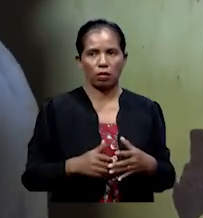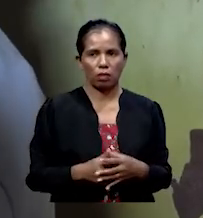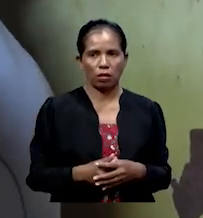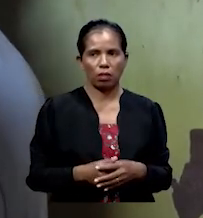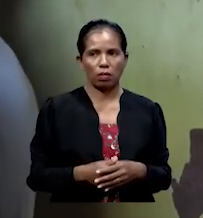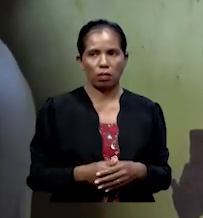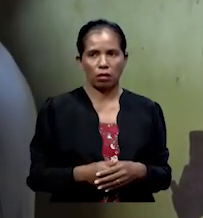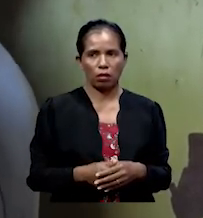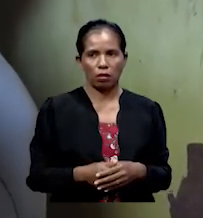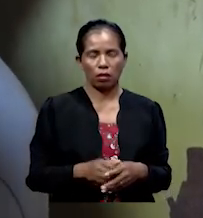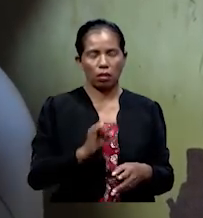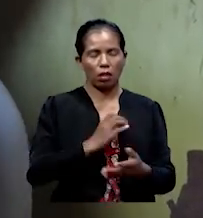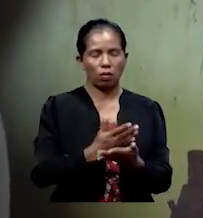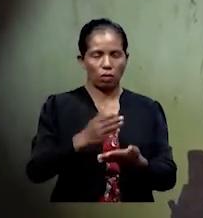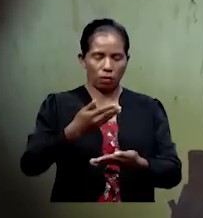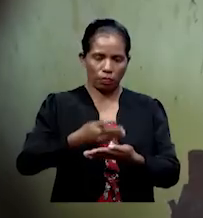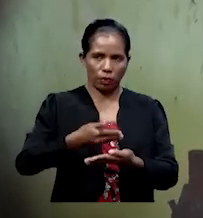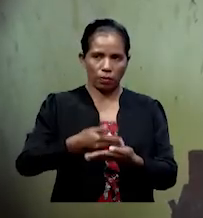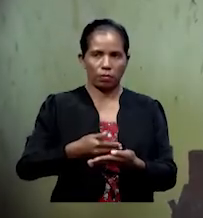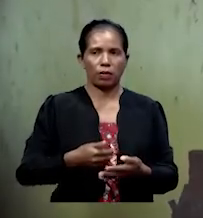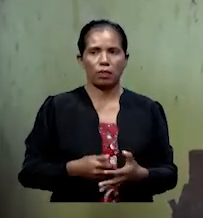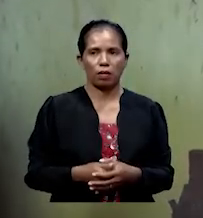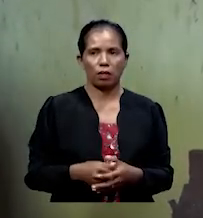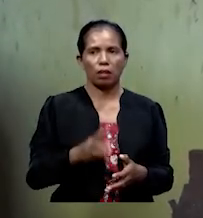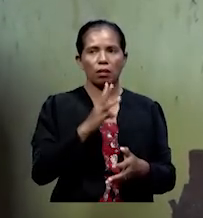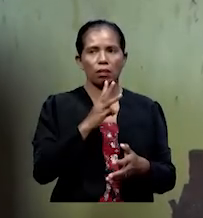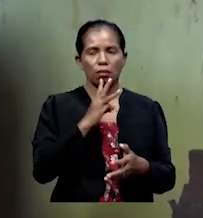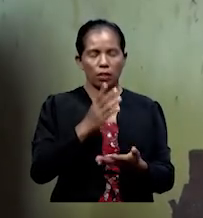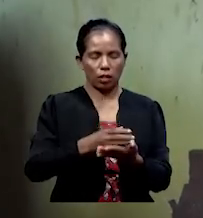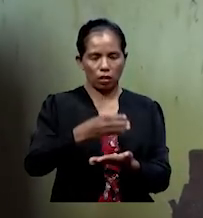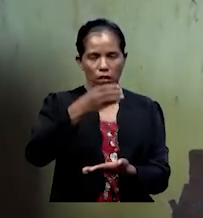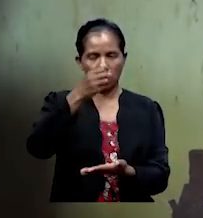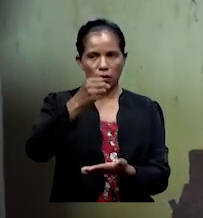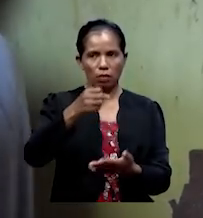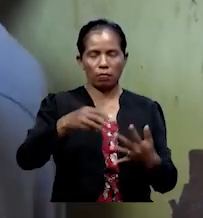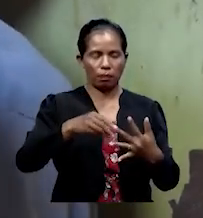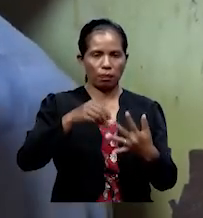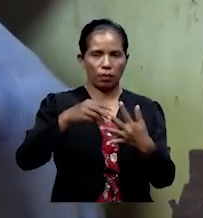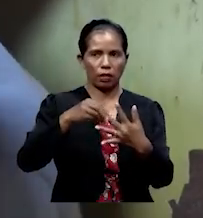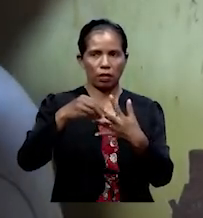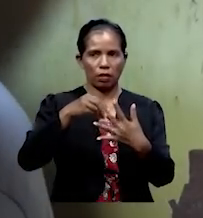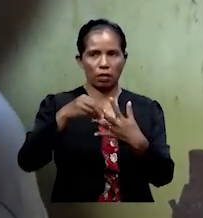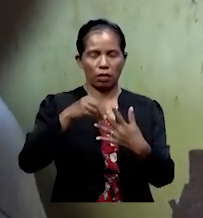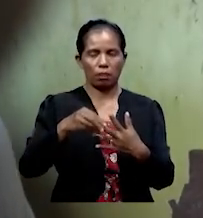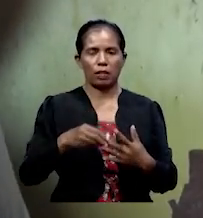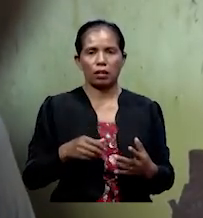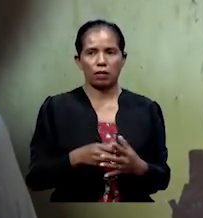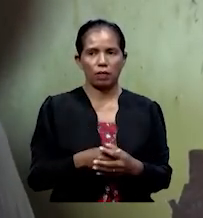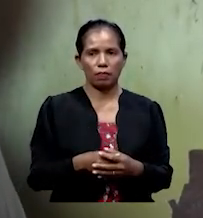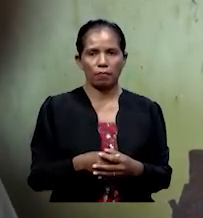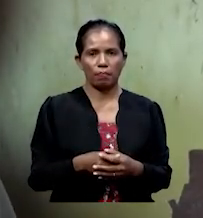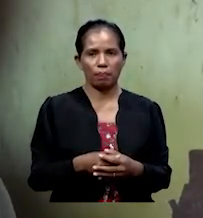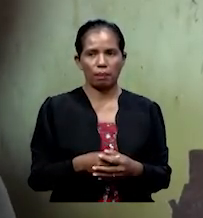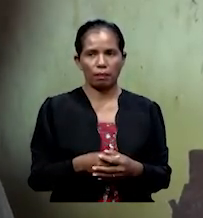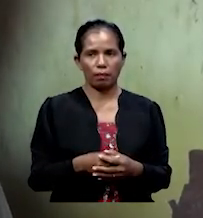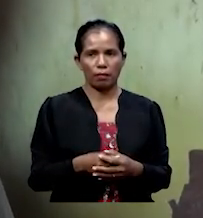$4 $3. Aku udah kalau popok b ho b aku ho plastik plastik ida b.